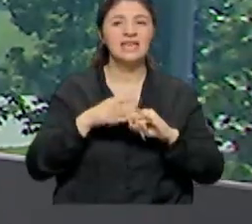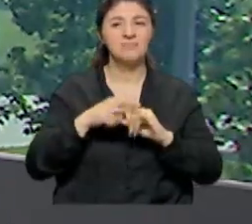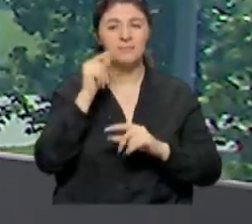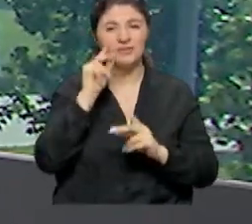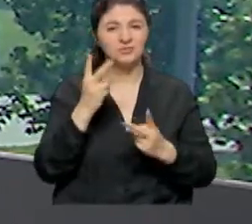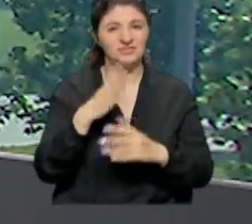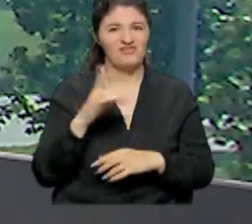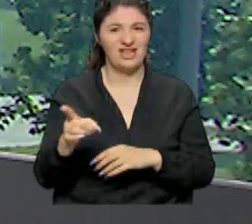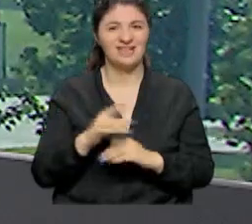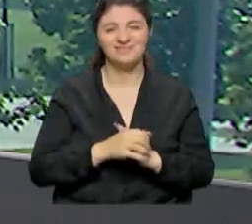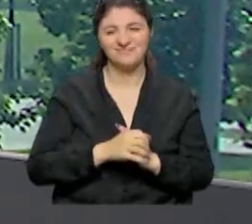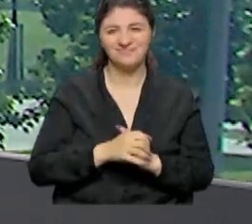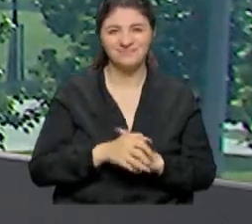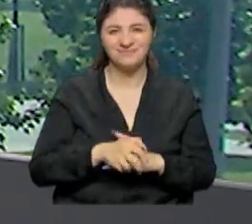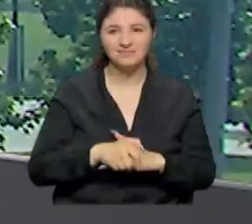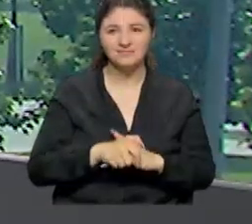sürprizi